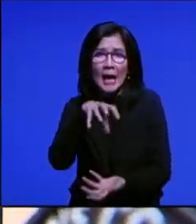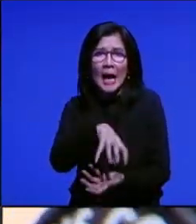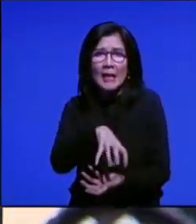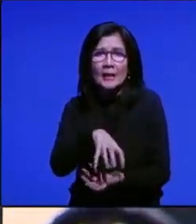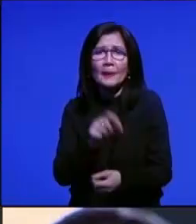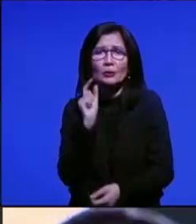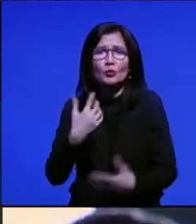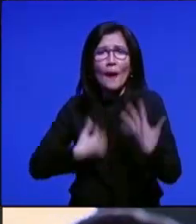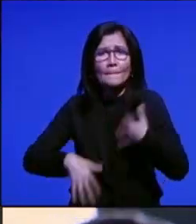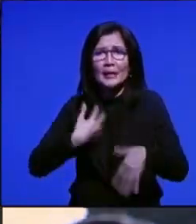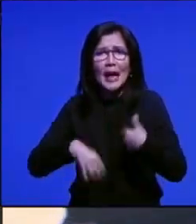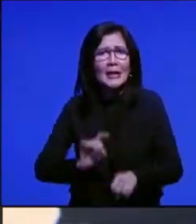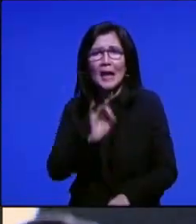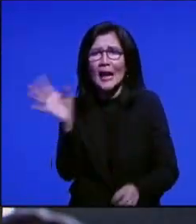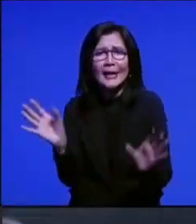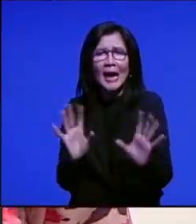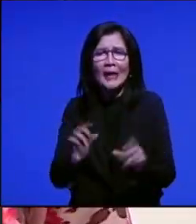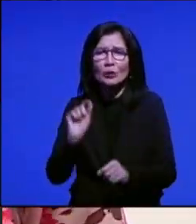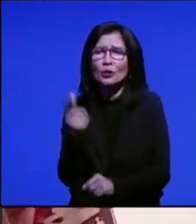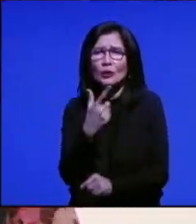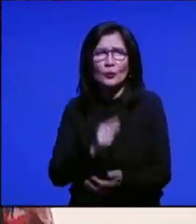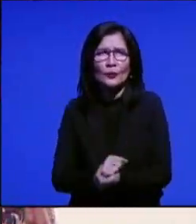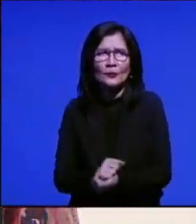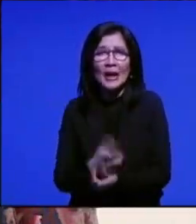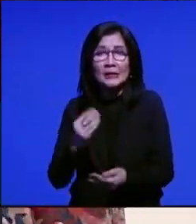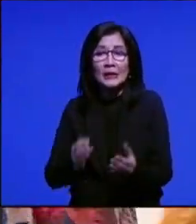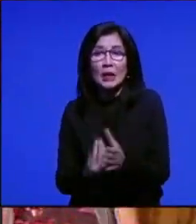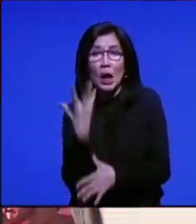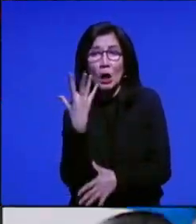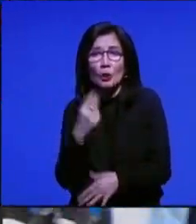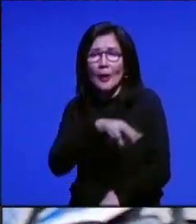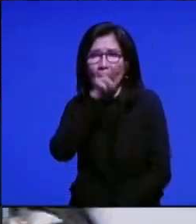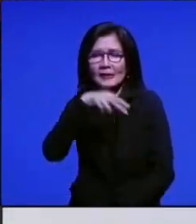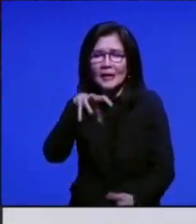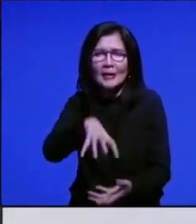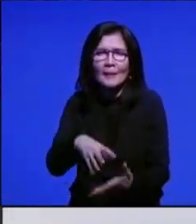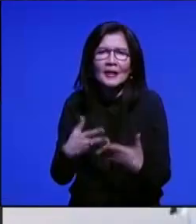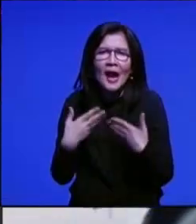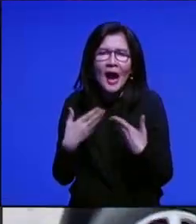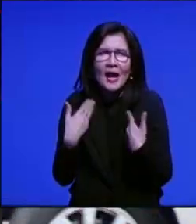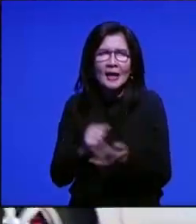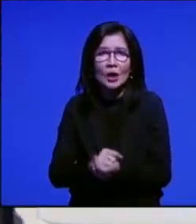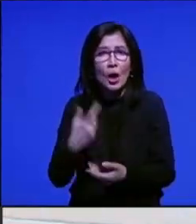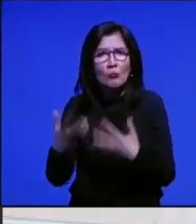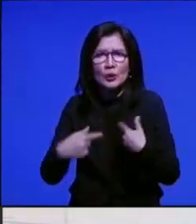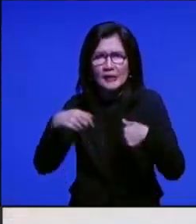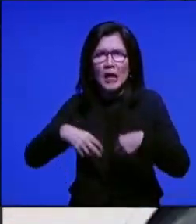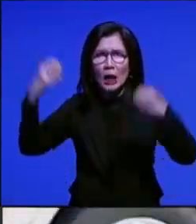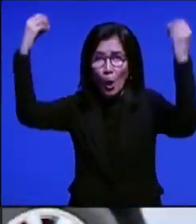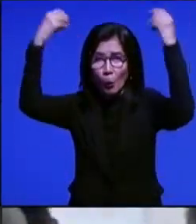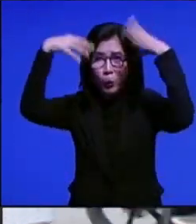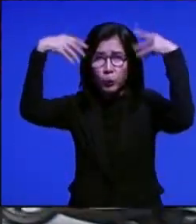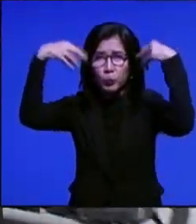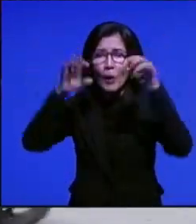buat hewan-hewannya buat hidup gitu. Jadi dia keluar nyari tempat yang hangat gitu ya. Oke, musim hujan juga sih, jadi kan mungkin banyak